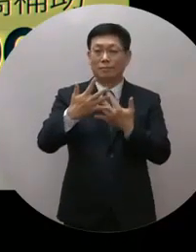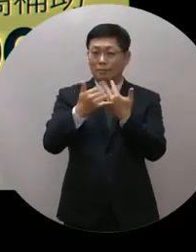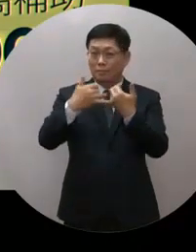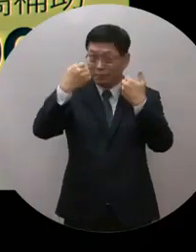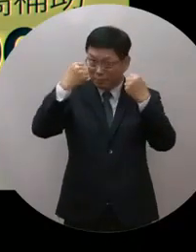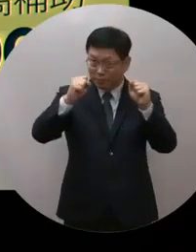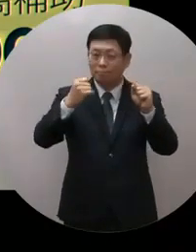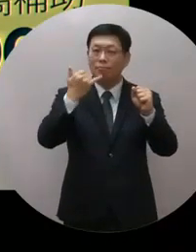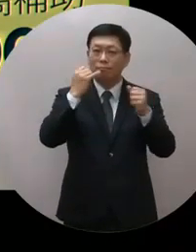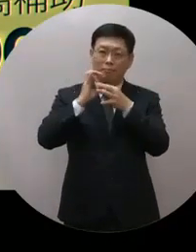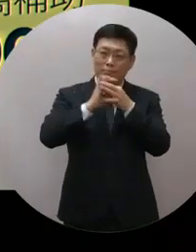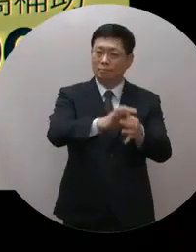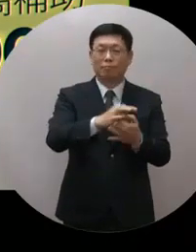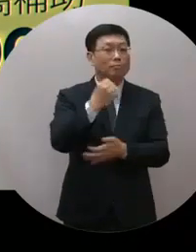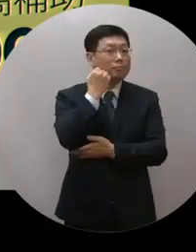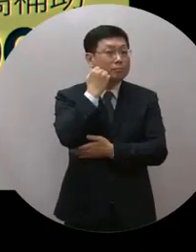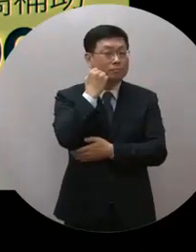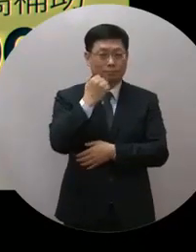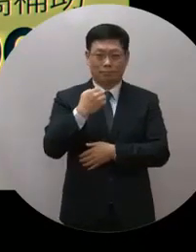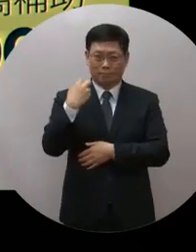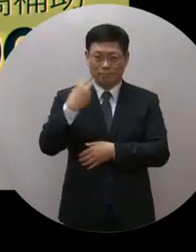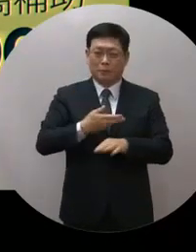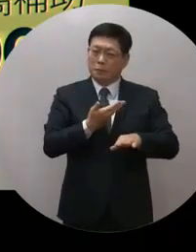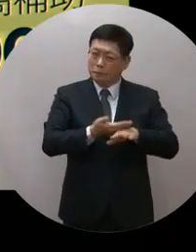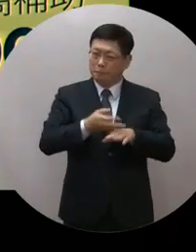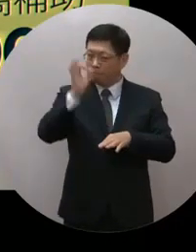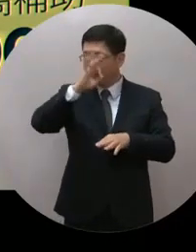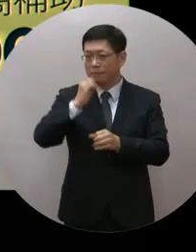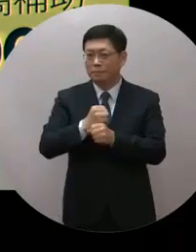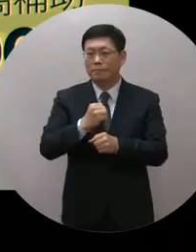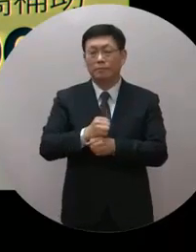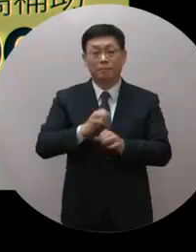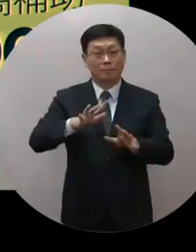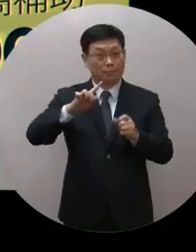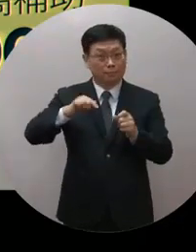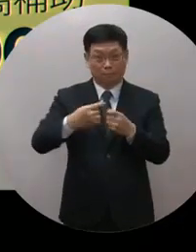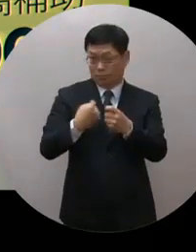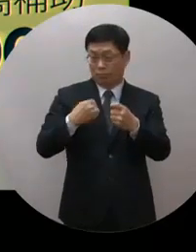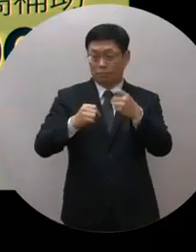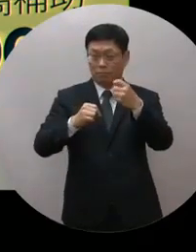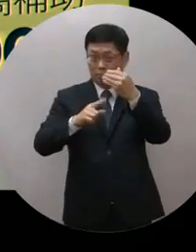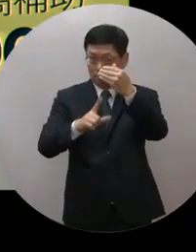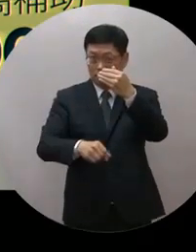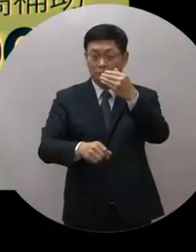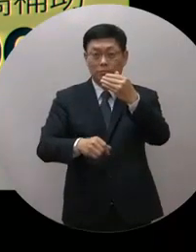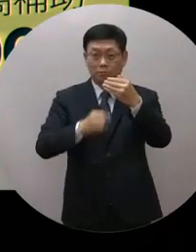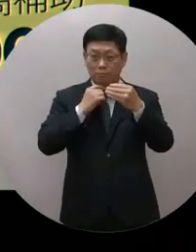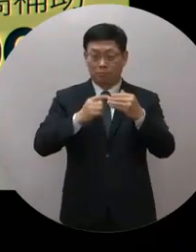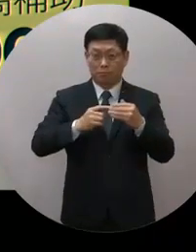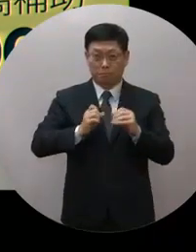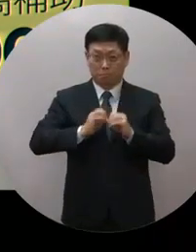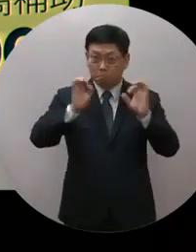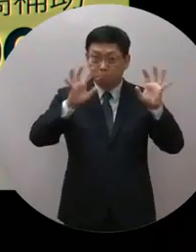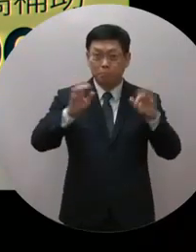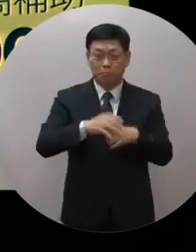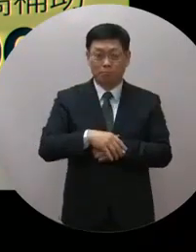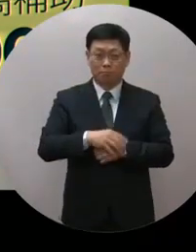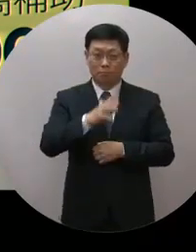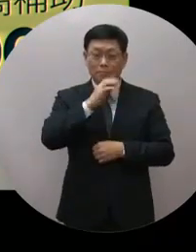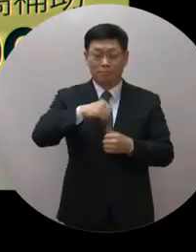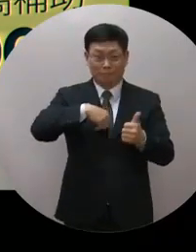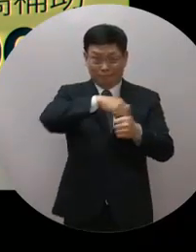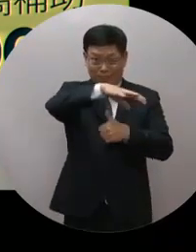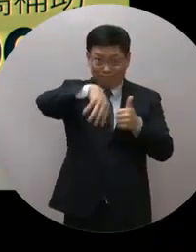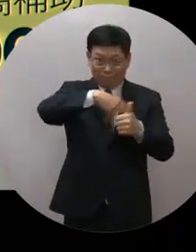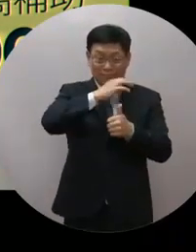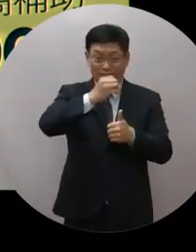后可以续住以放心求职。今年去年9月推出的单身青